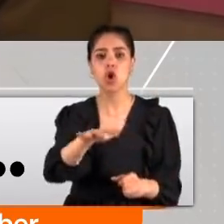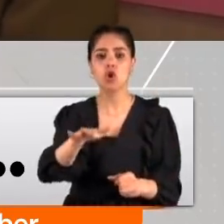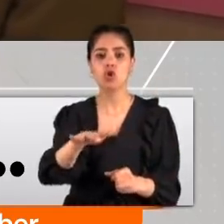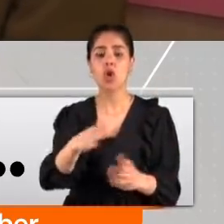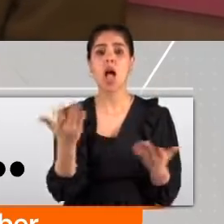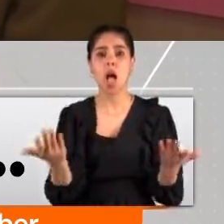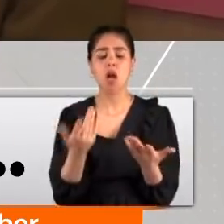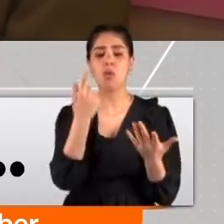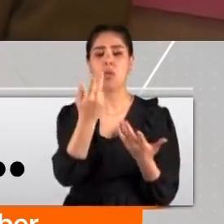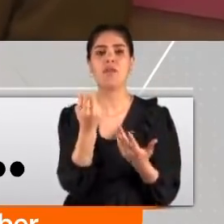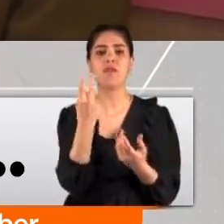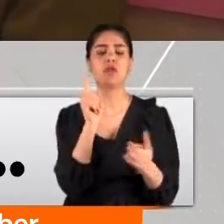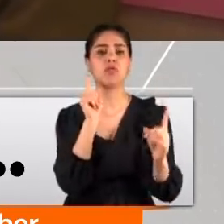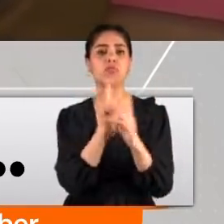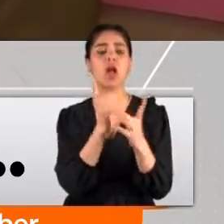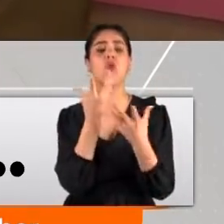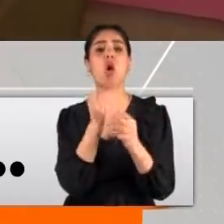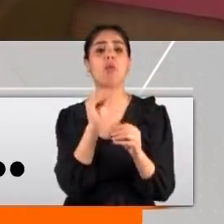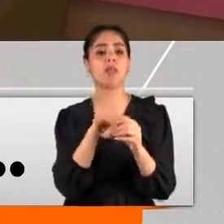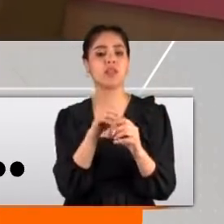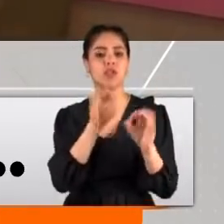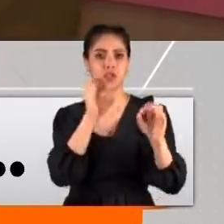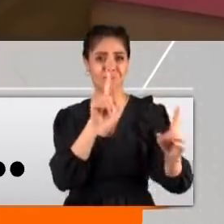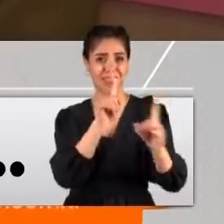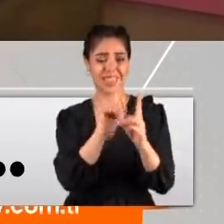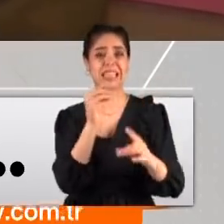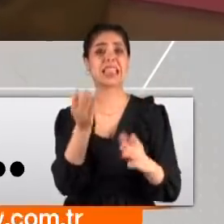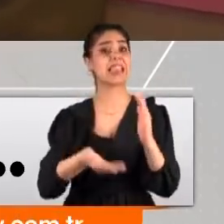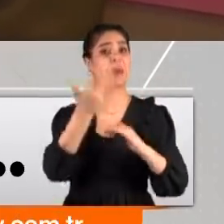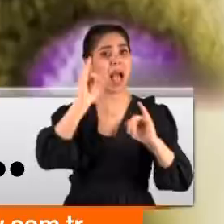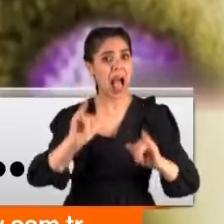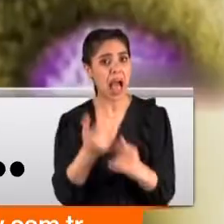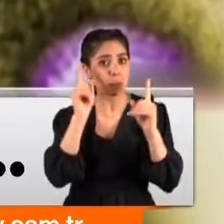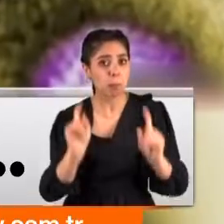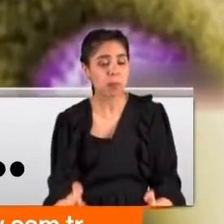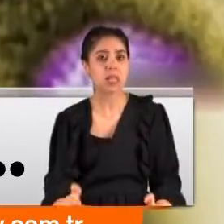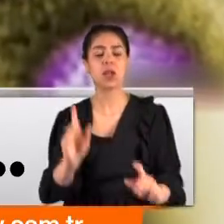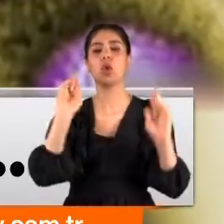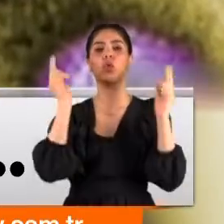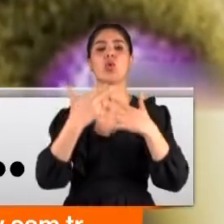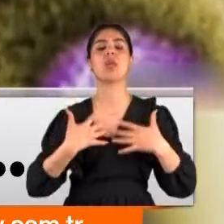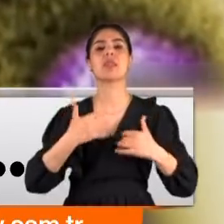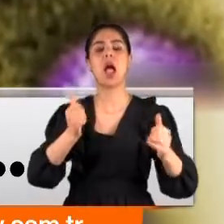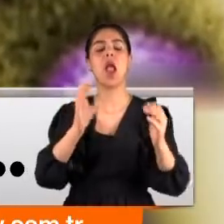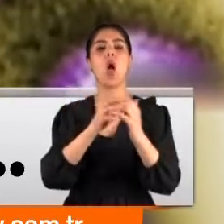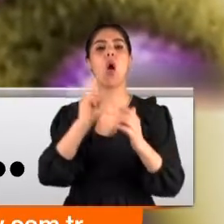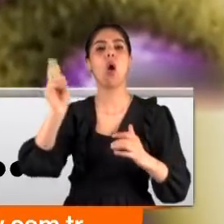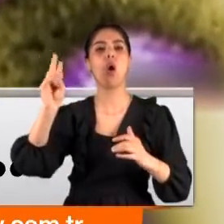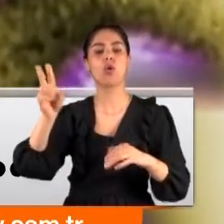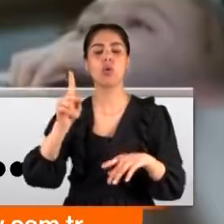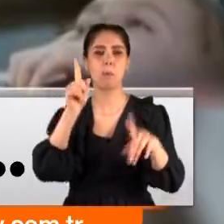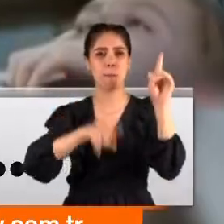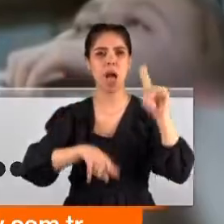acaba bu tarz virüslerle karşılaşmadığı için şu an karşılaştıklarında daha mı ağır seyrediyor? Dünya Sağlık Örgütü bazı hepatit